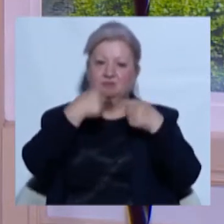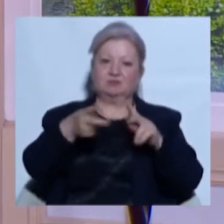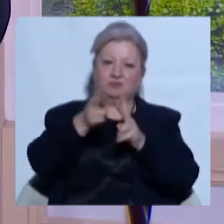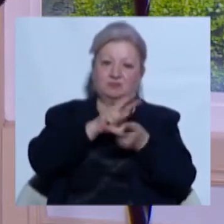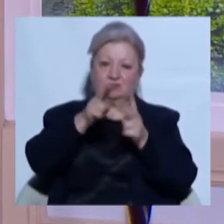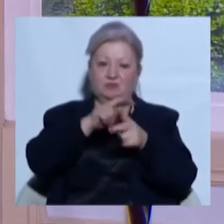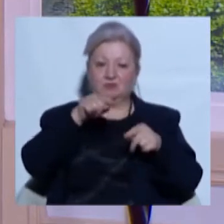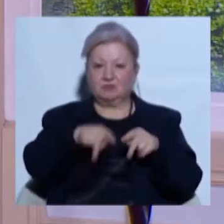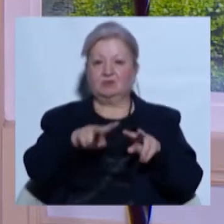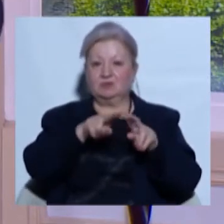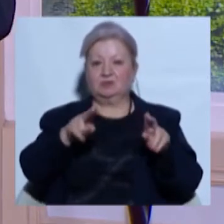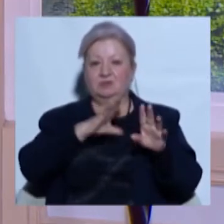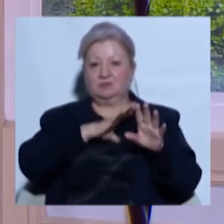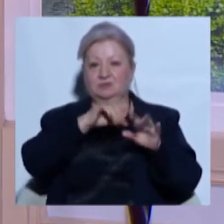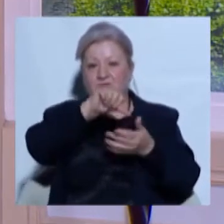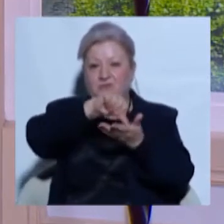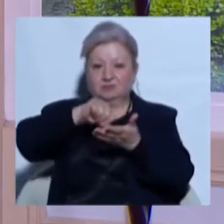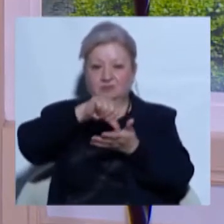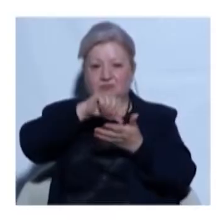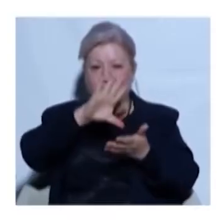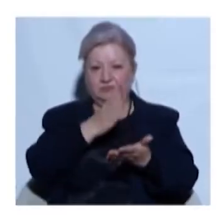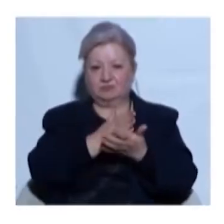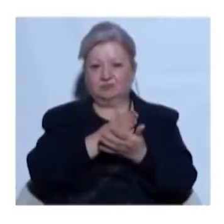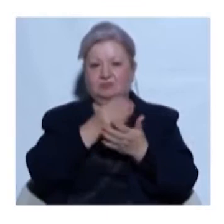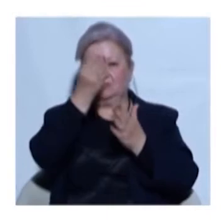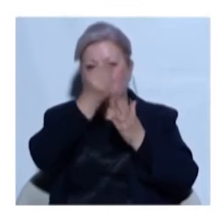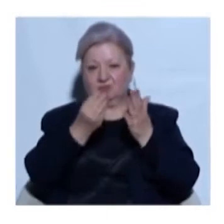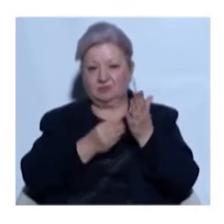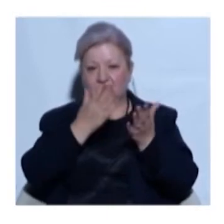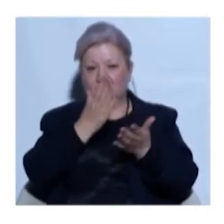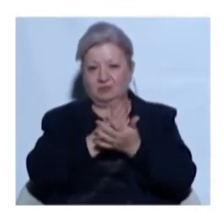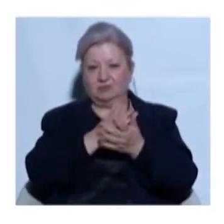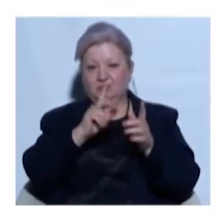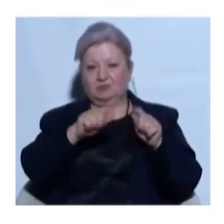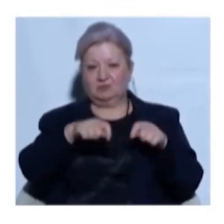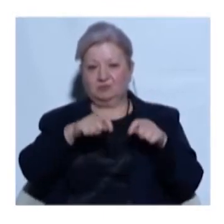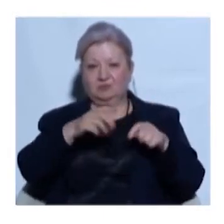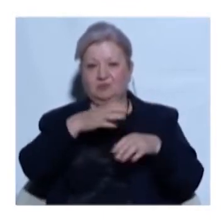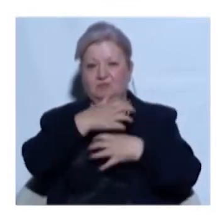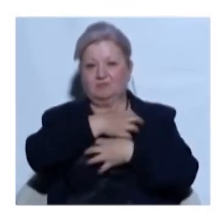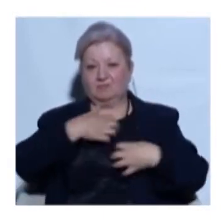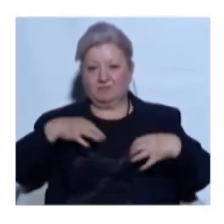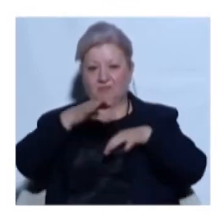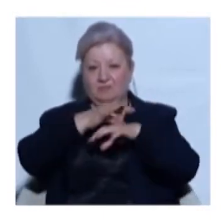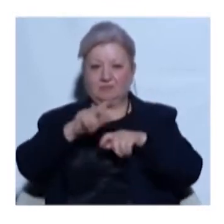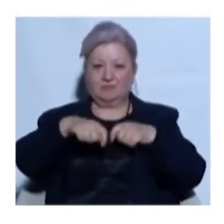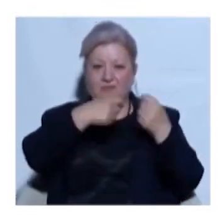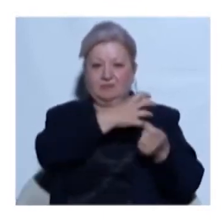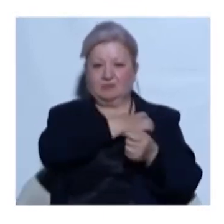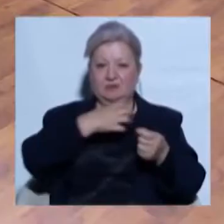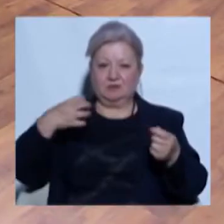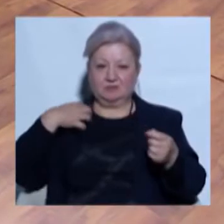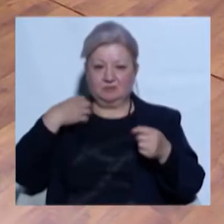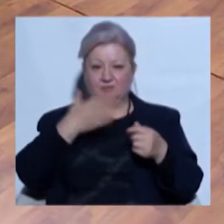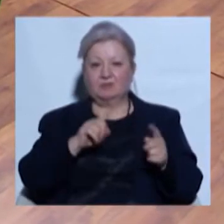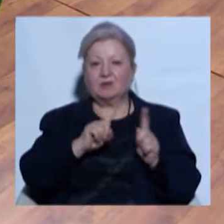ეცვლებოდა. აი, ერთ-ერთი ასეთი სცენა აქვს დახატული მიხაეზის ვეფხისტყაოსნის გადაცემა თამარისათვის. ახლა რატომ